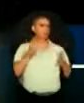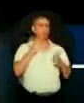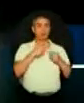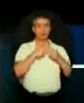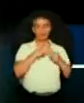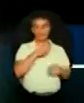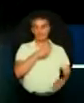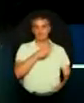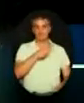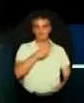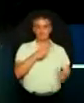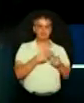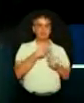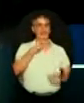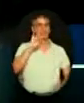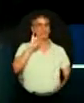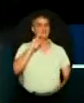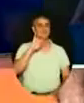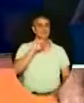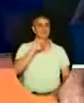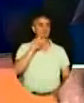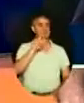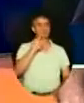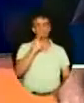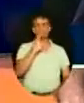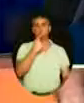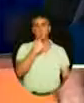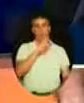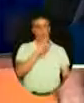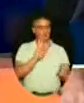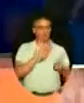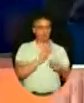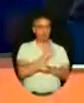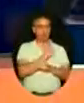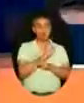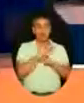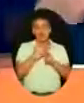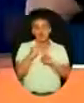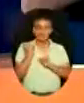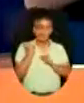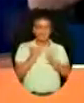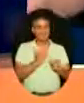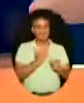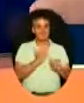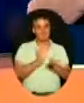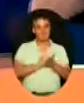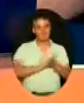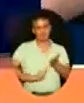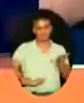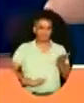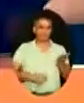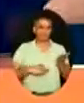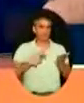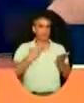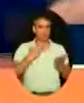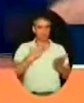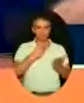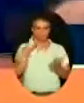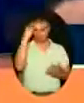חבר שלך לסיעה מיקי זוהר, שאי אפשר יהיה לעתור, אלא אם כן הבאת מכתבים